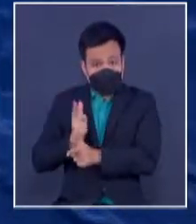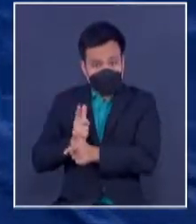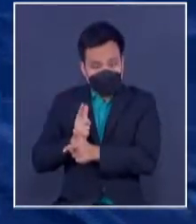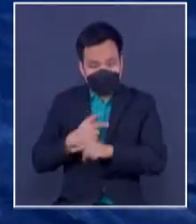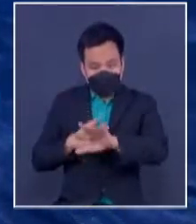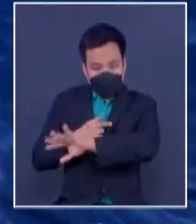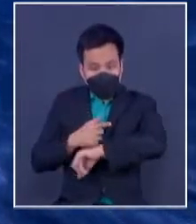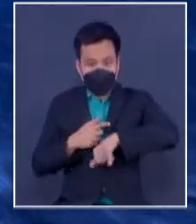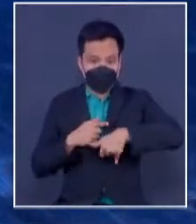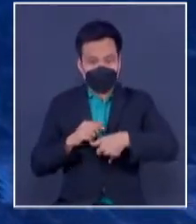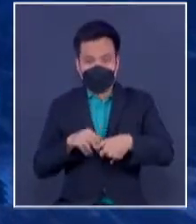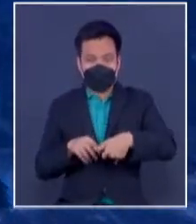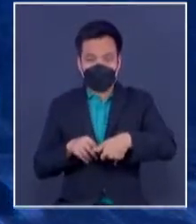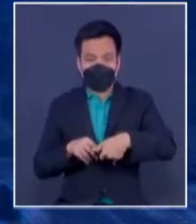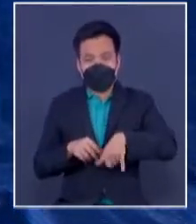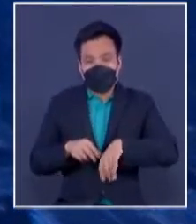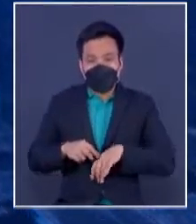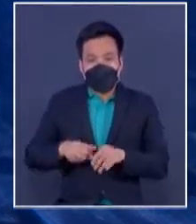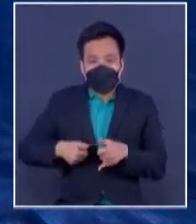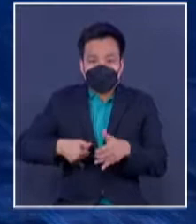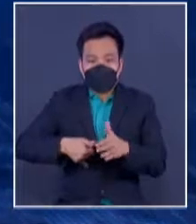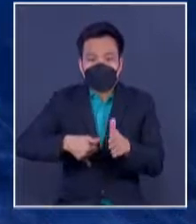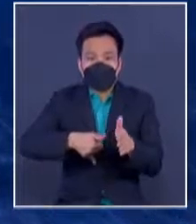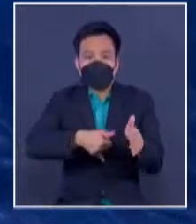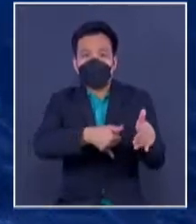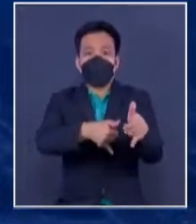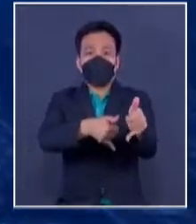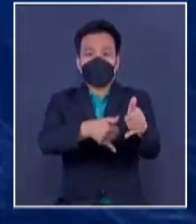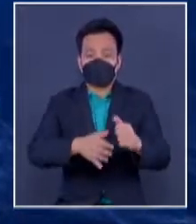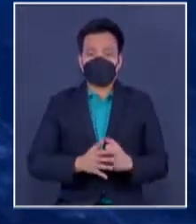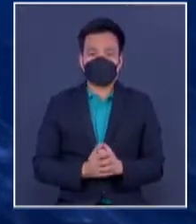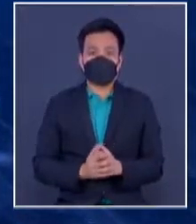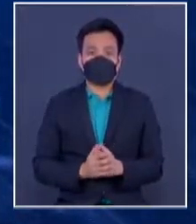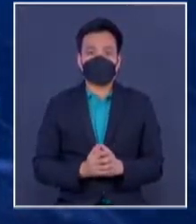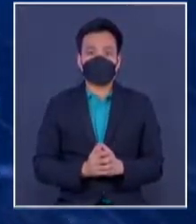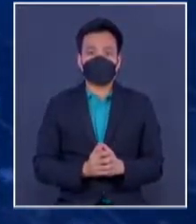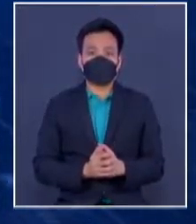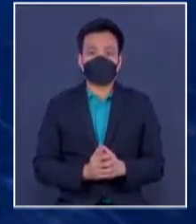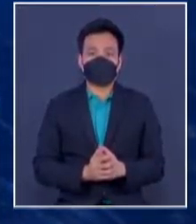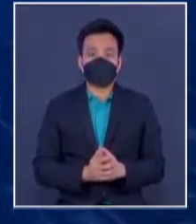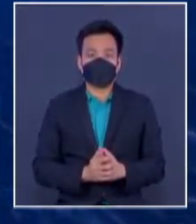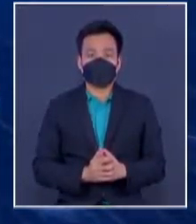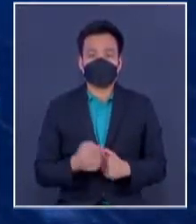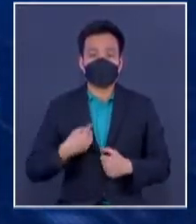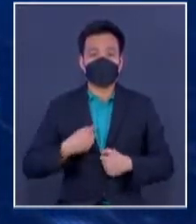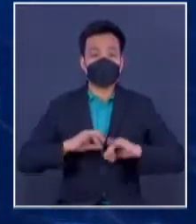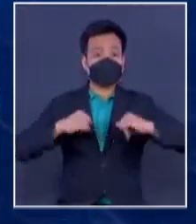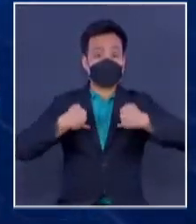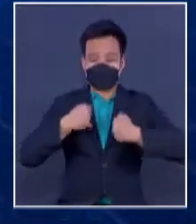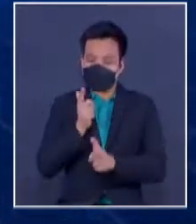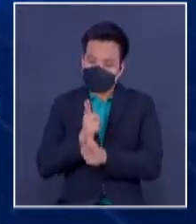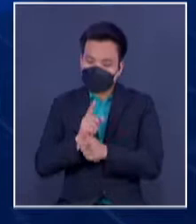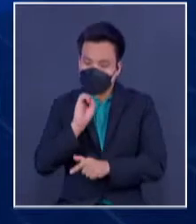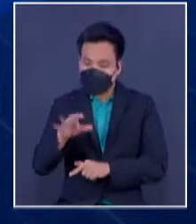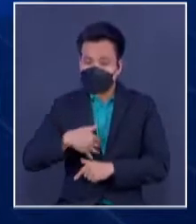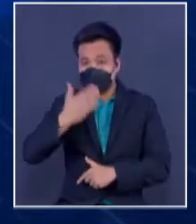เม่งฮุยนะครับในตำบลบ้านสวนอำเภอเมืองจังหวัดชลบุรีแน่นอนครับเธอบอกว่าเธอผูกเจ้าใบทองไว้อย่างดีแล้วหน้าบ้